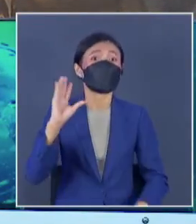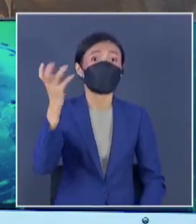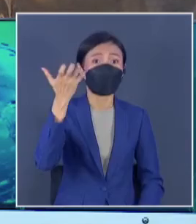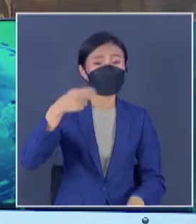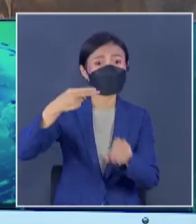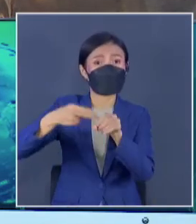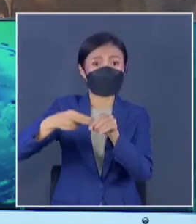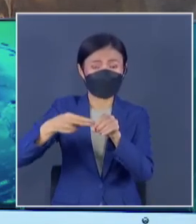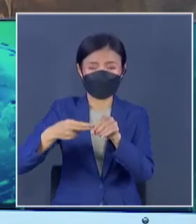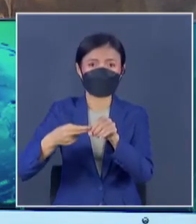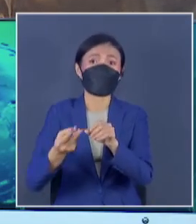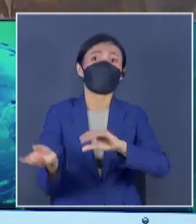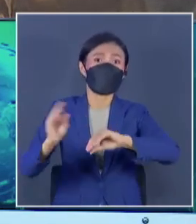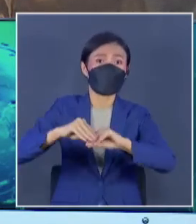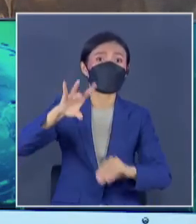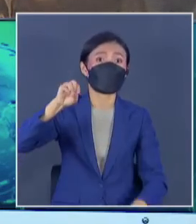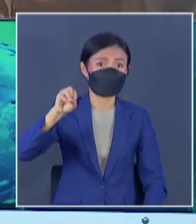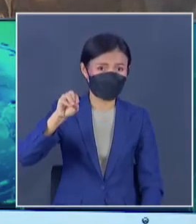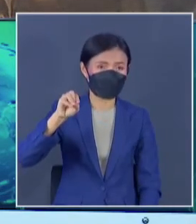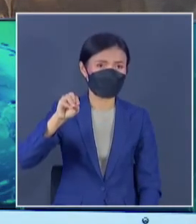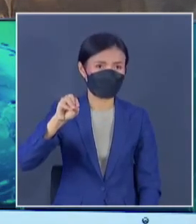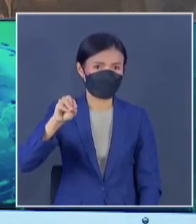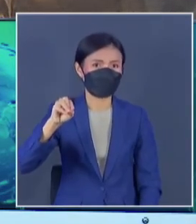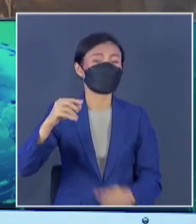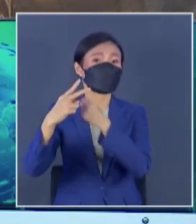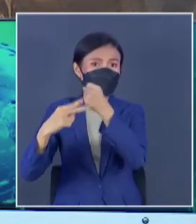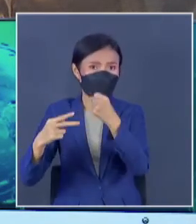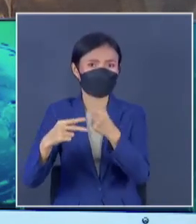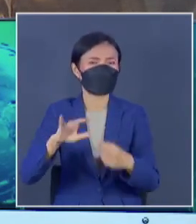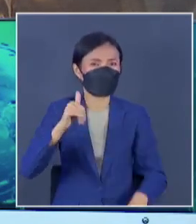าบอกว่ามีการคาดการณ์ว่าราคาน้ำมันอาจจะปรับตัวสูงขึ้นวันนี้อีกในช่วงเวลาหลังจากนี้นะครับ